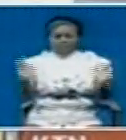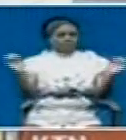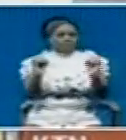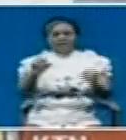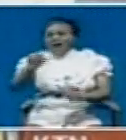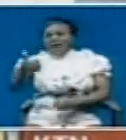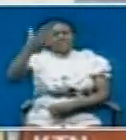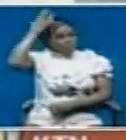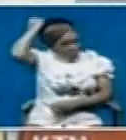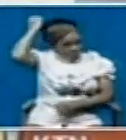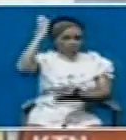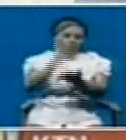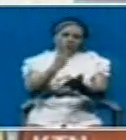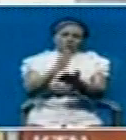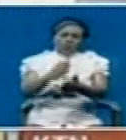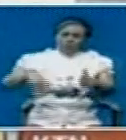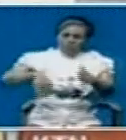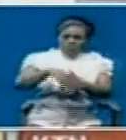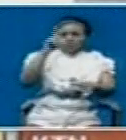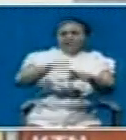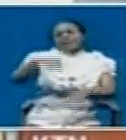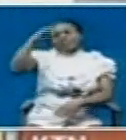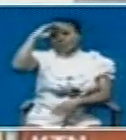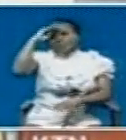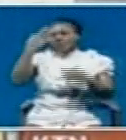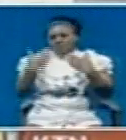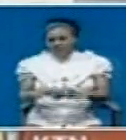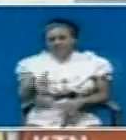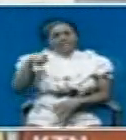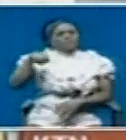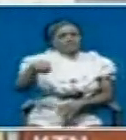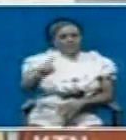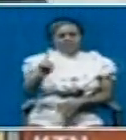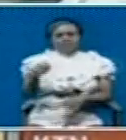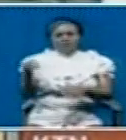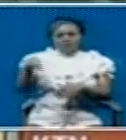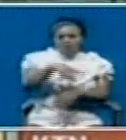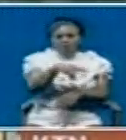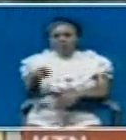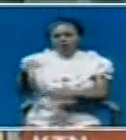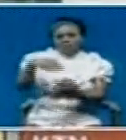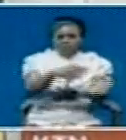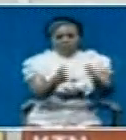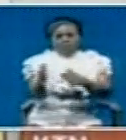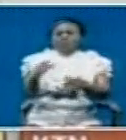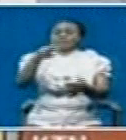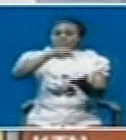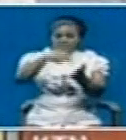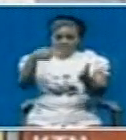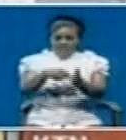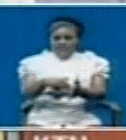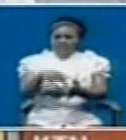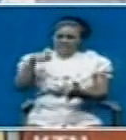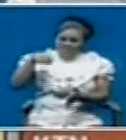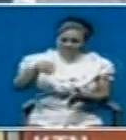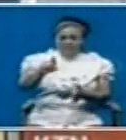walevi. Mtu anagongwa akiwa mlevi, ana yeye mwenyewe anayumba yumba kwa barabara akitembea. Kwa hivyo